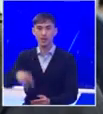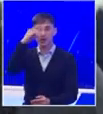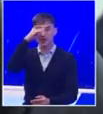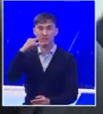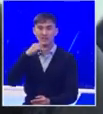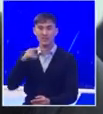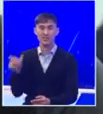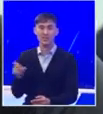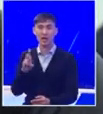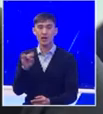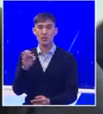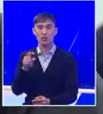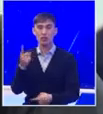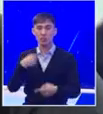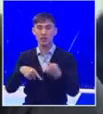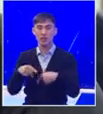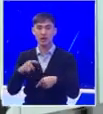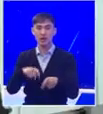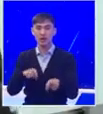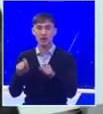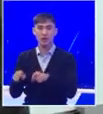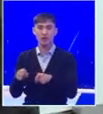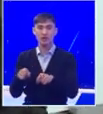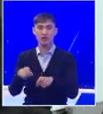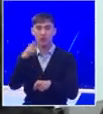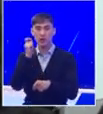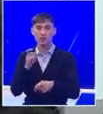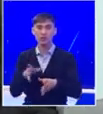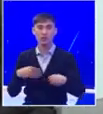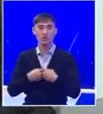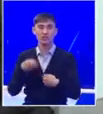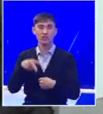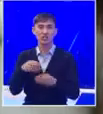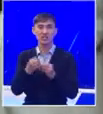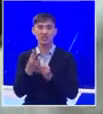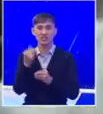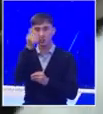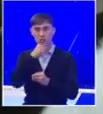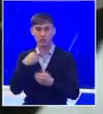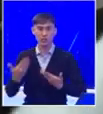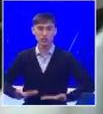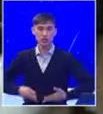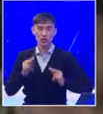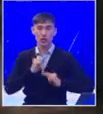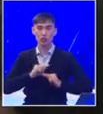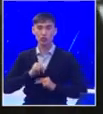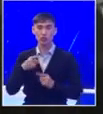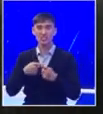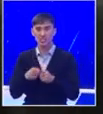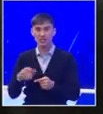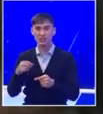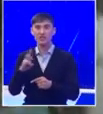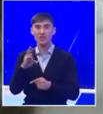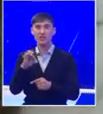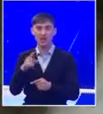Казахстанец Карим Ажигулов переехал в Украину с семьей еще в 2013 году. С тех пор жил и работал инженером в